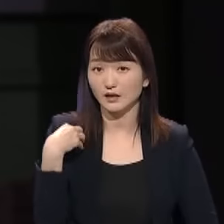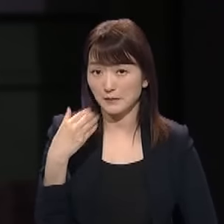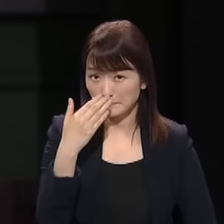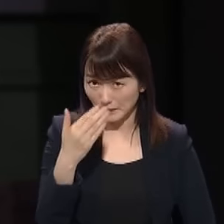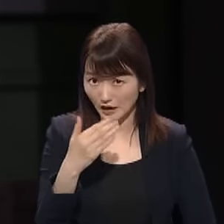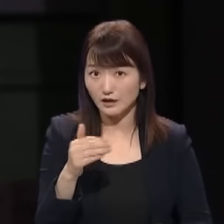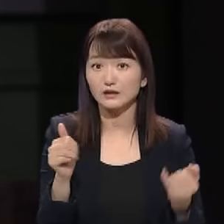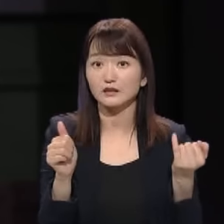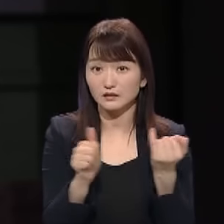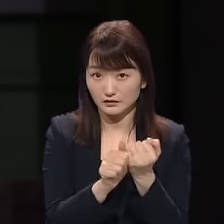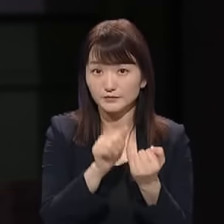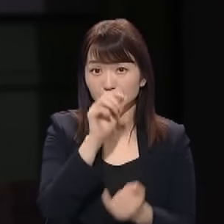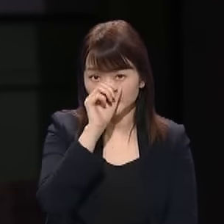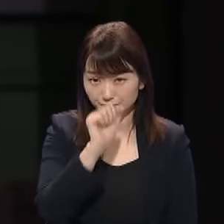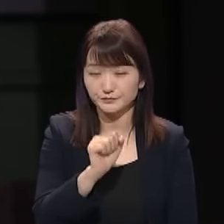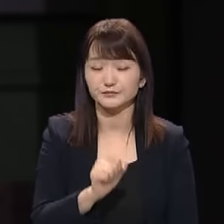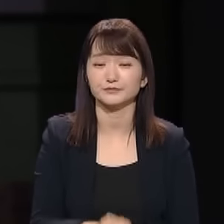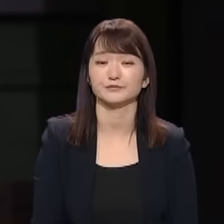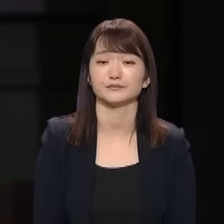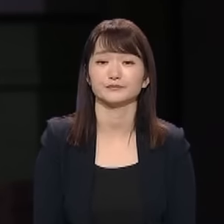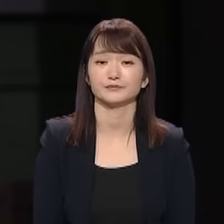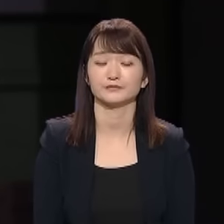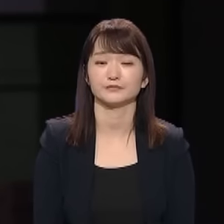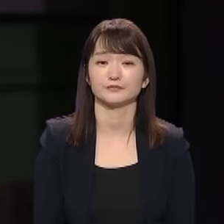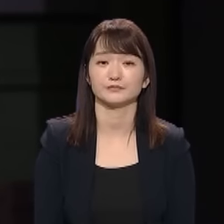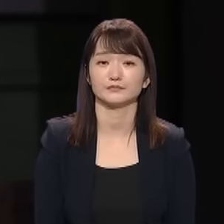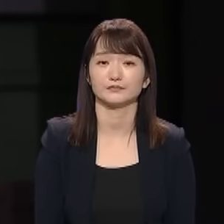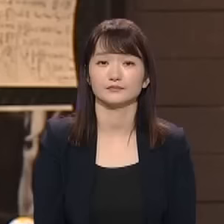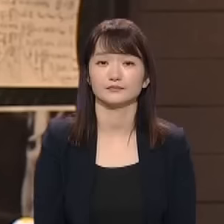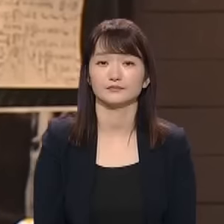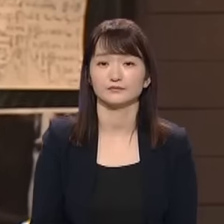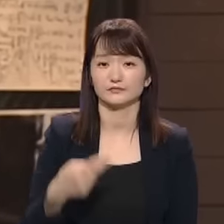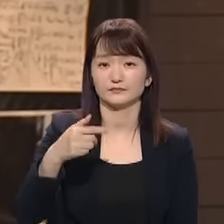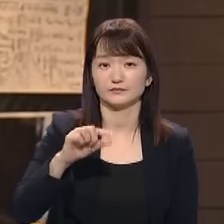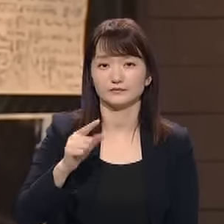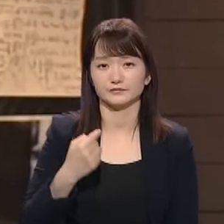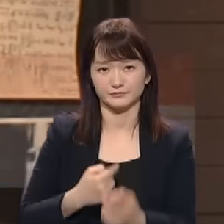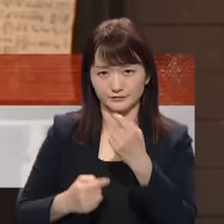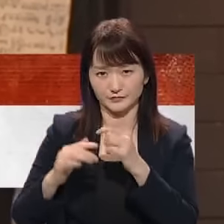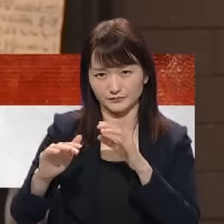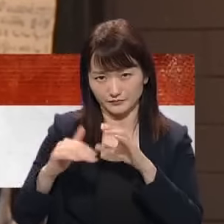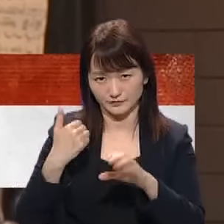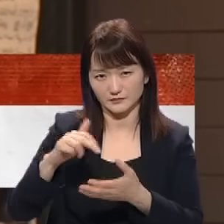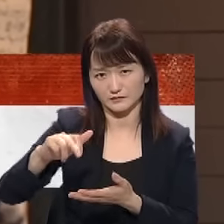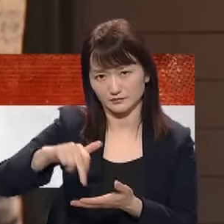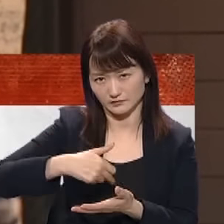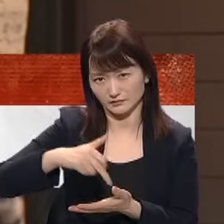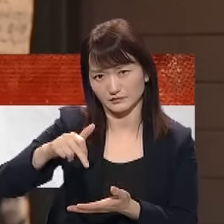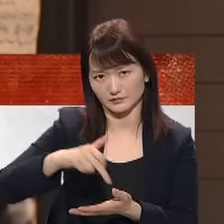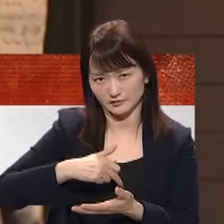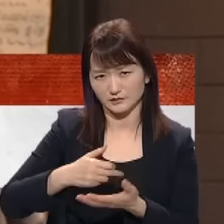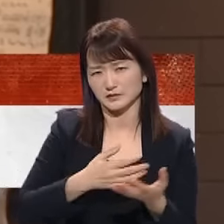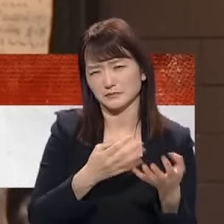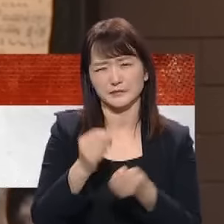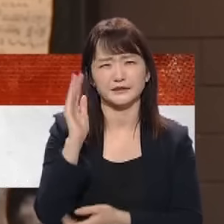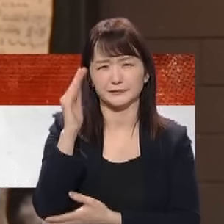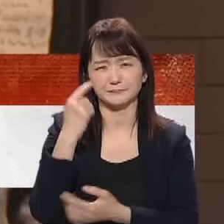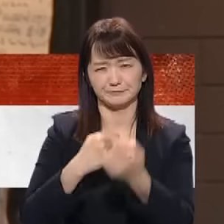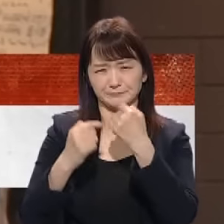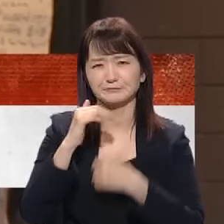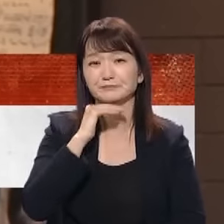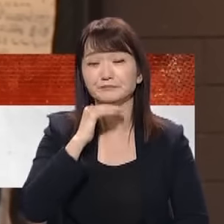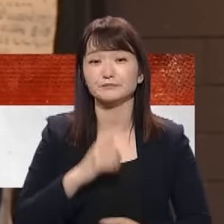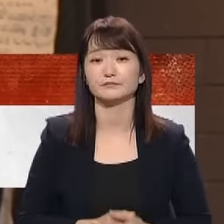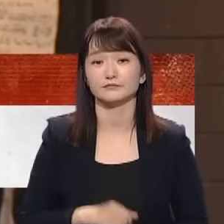있으면 결혼하시는 것도 좋을 것 같습니다라고 하셨습니다. 그렇군요. 자 사건 반장 제보 메일과 카톡 제보 채널에서는 많은 사연과 제보 기다리고